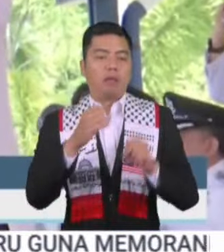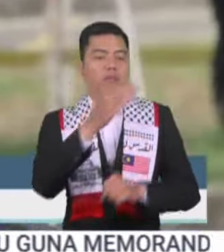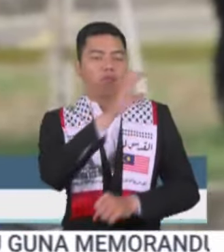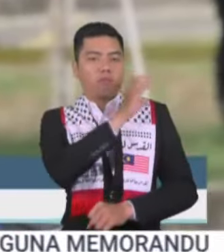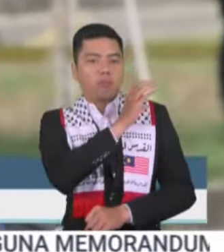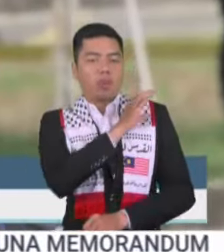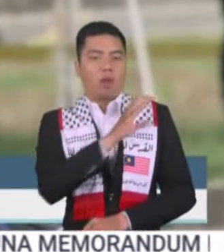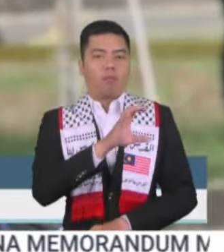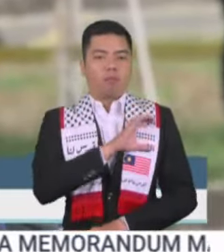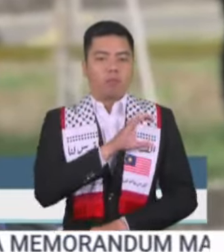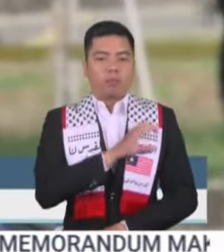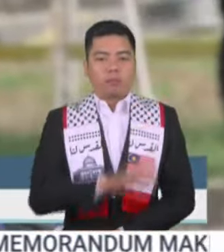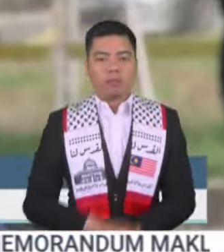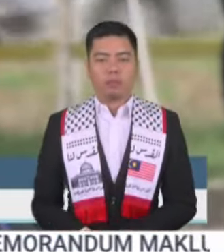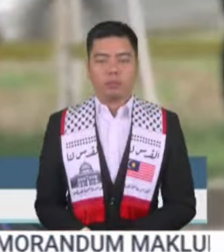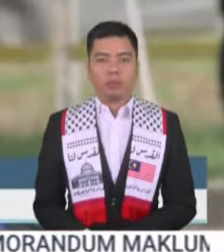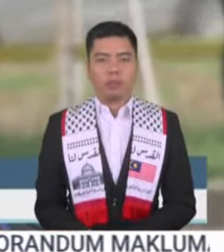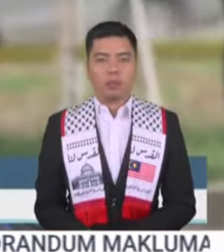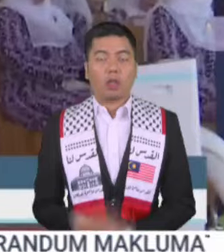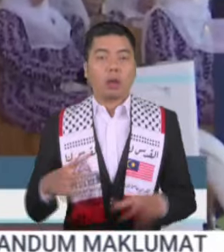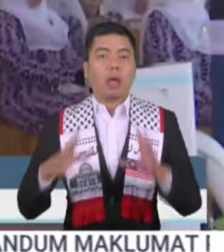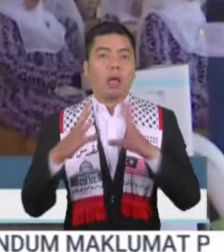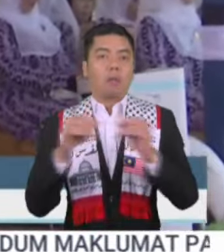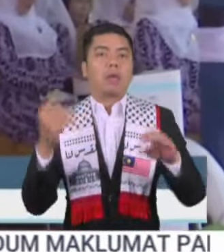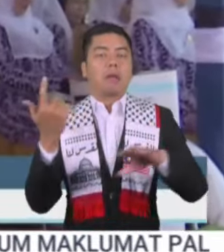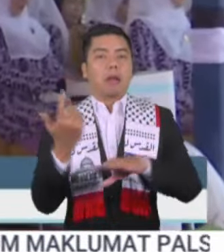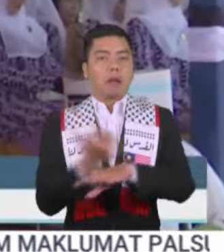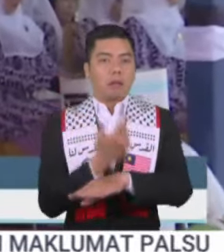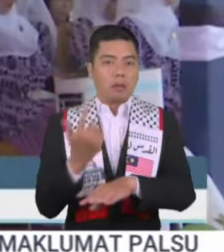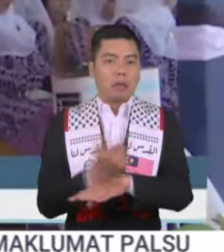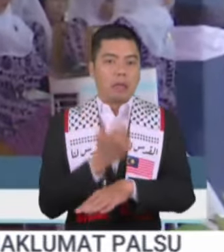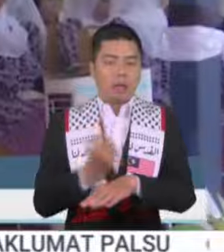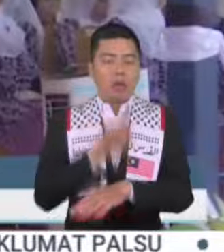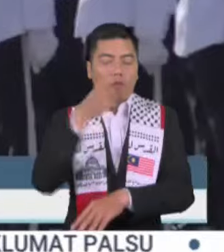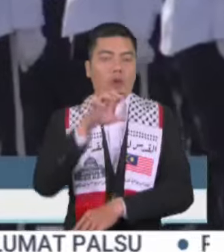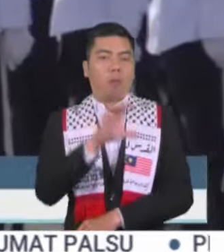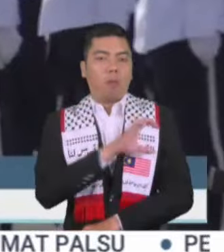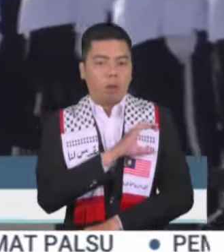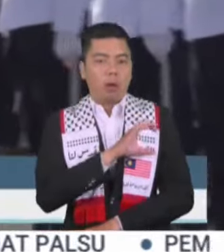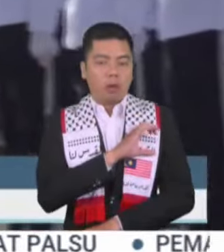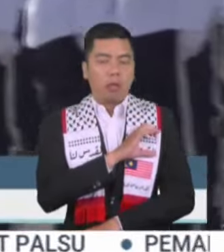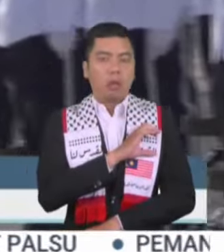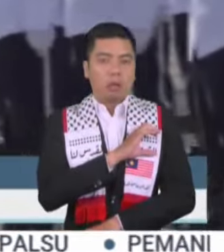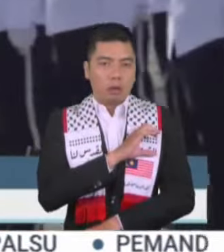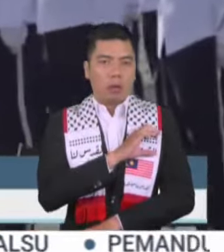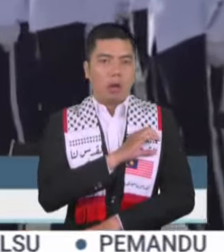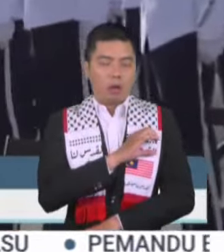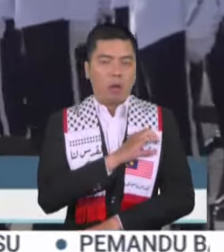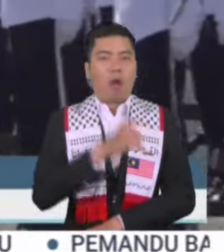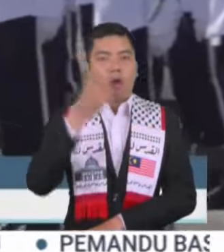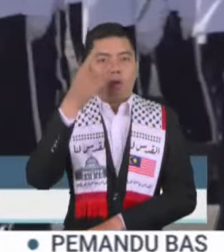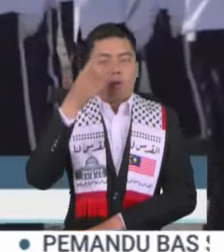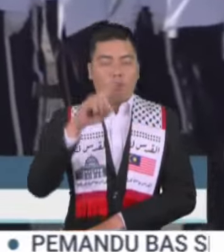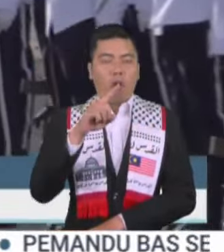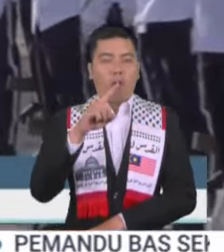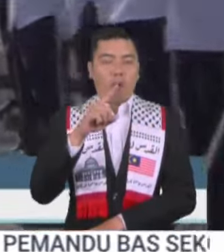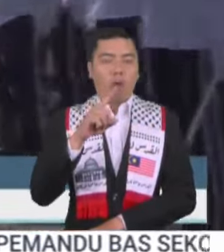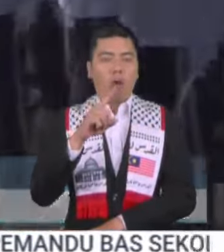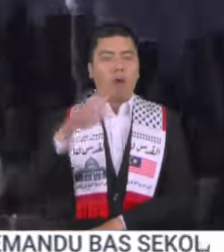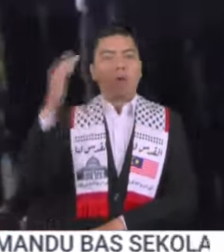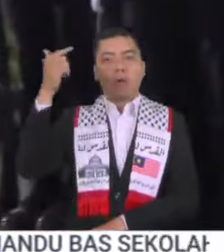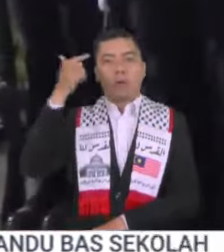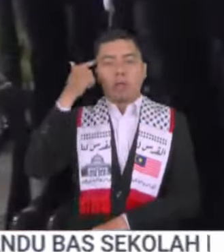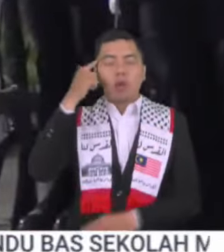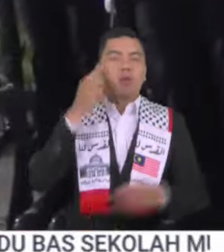para pelatih antara lain berjaya melalui sesi modul transformasi kepolisan modul program transformasi Minda dan